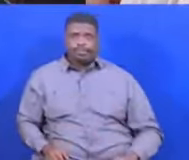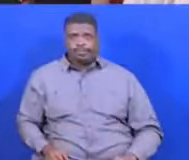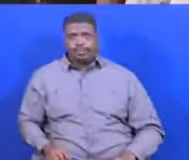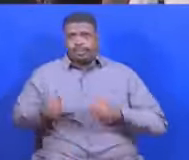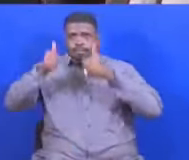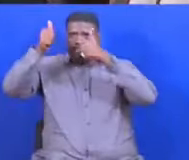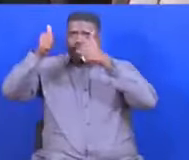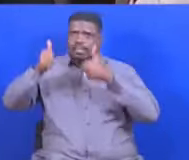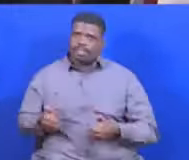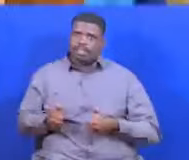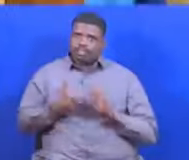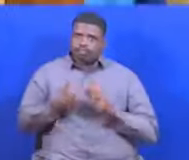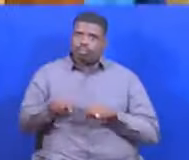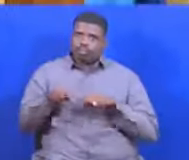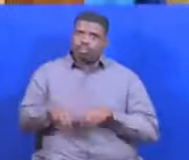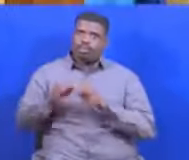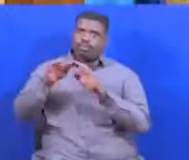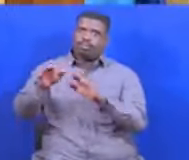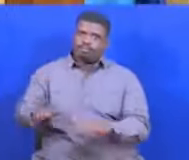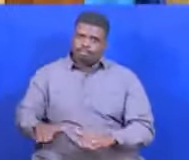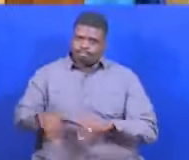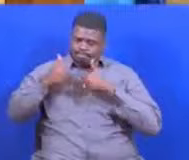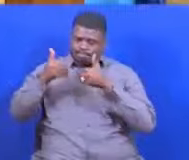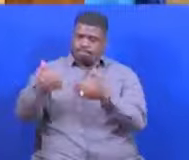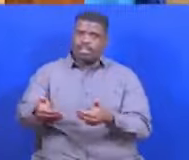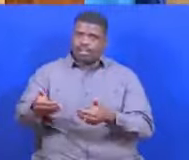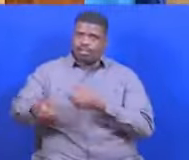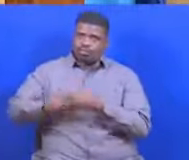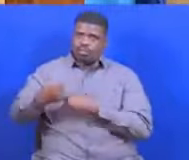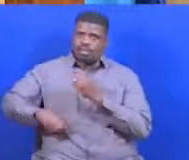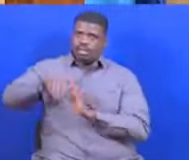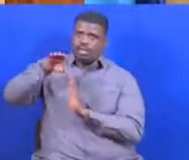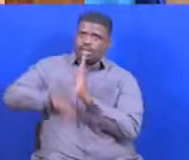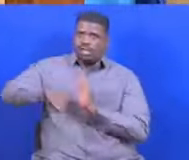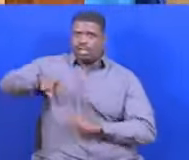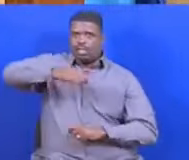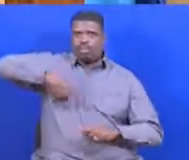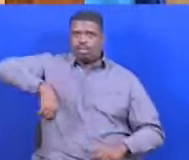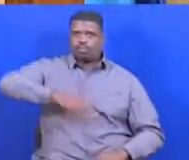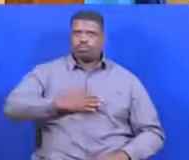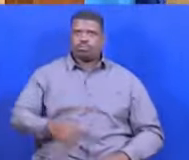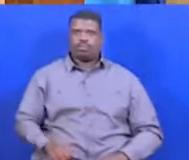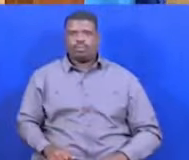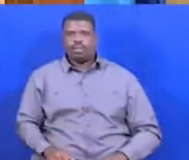Nitaleta matangazo nilionayo hapa mbele, kisha tutaendelea na ratiba yetu.